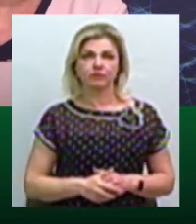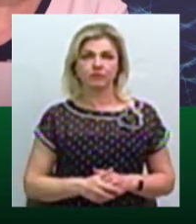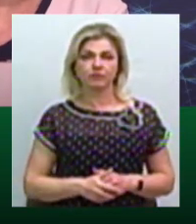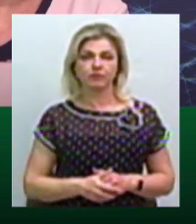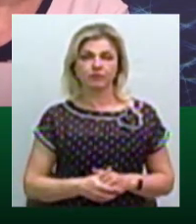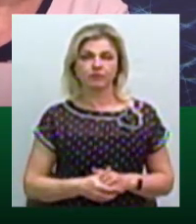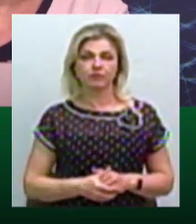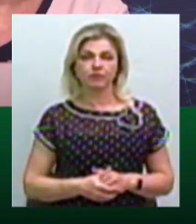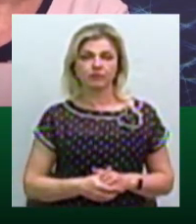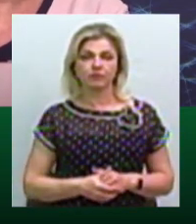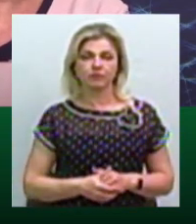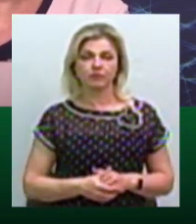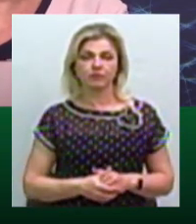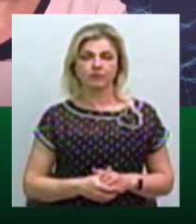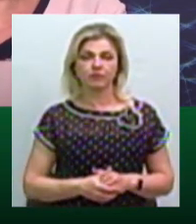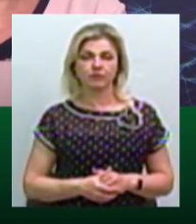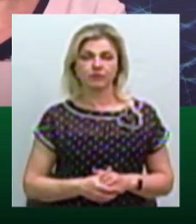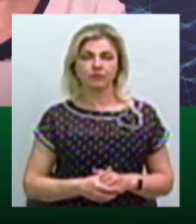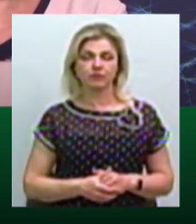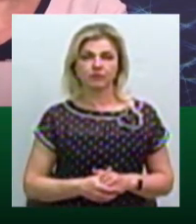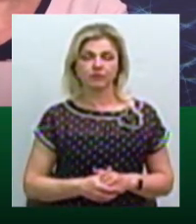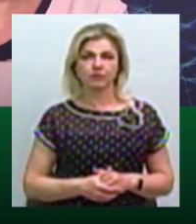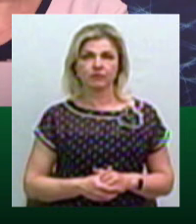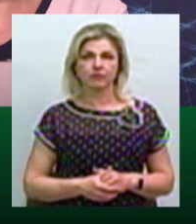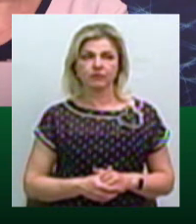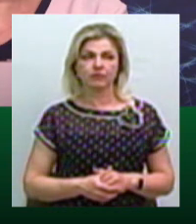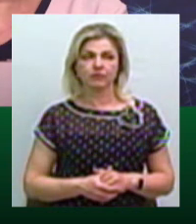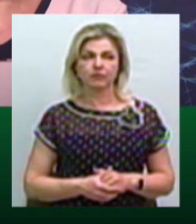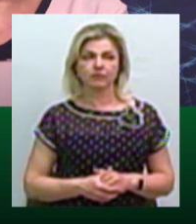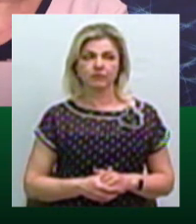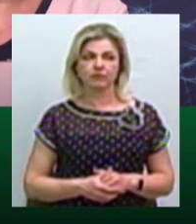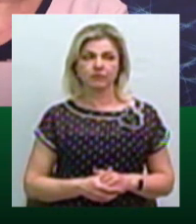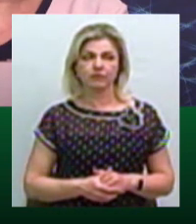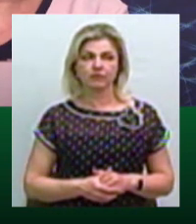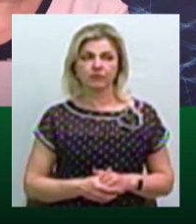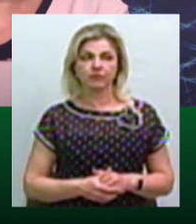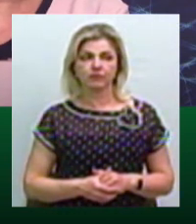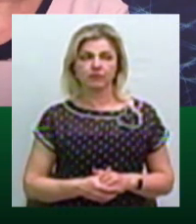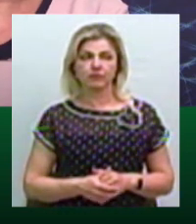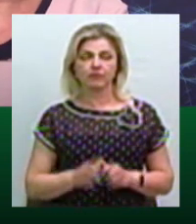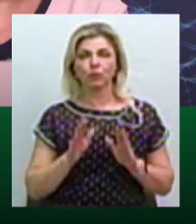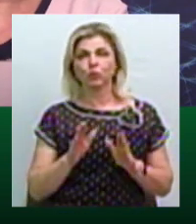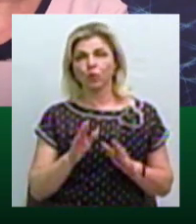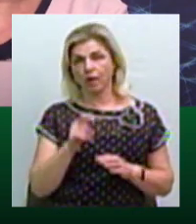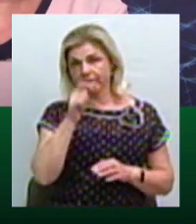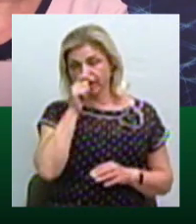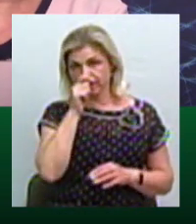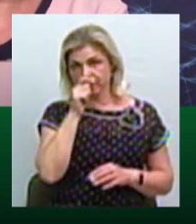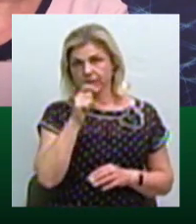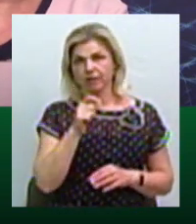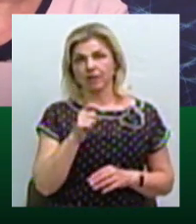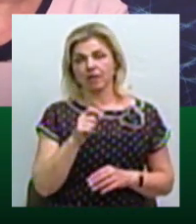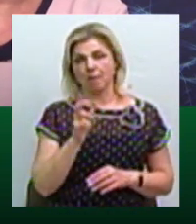виходить, в цьому я з січня, по тільки у квітні місяці от з